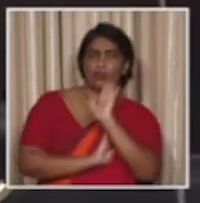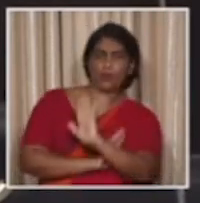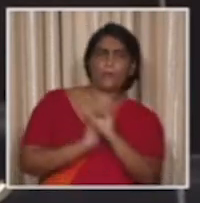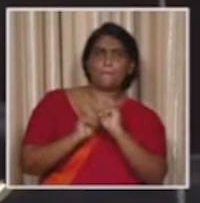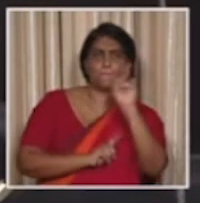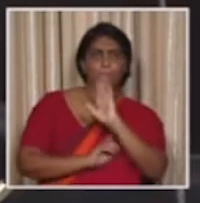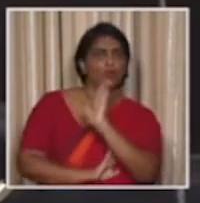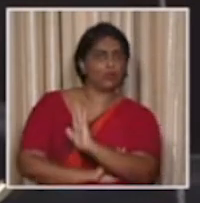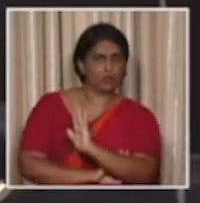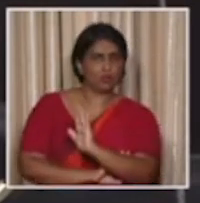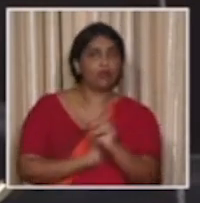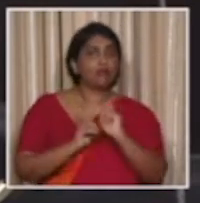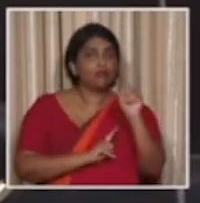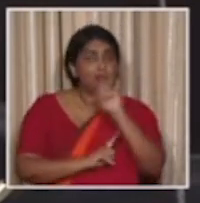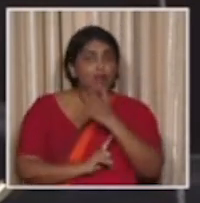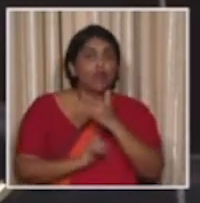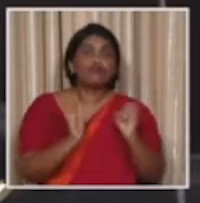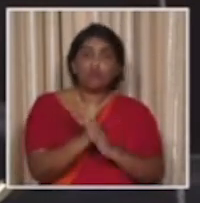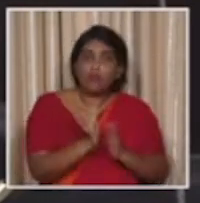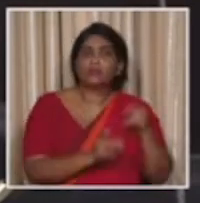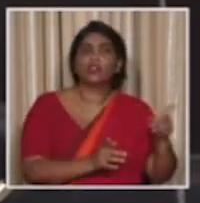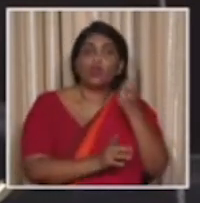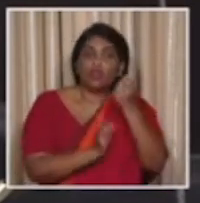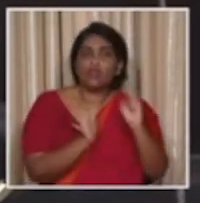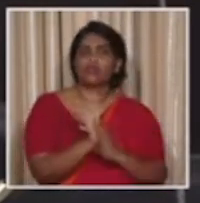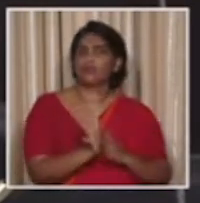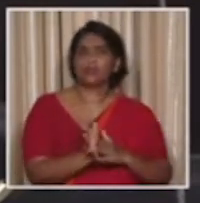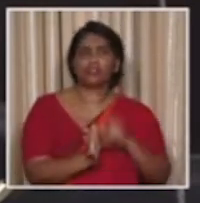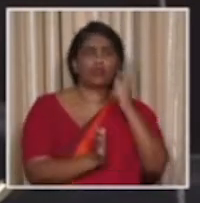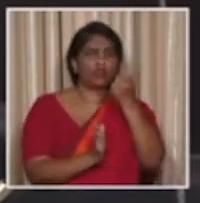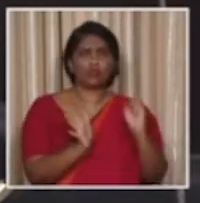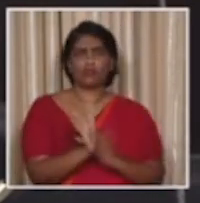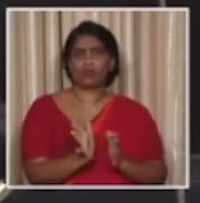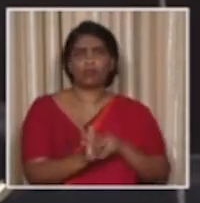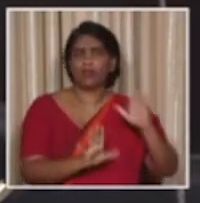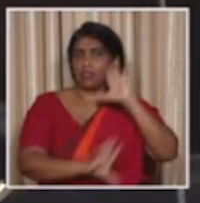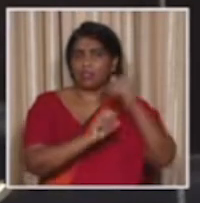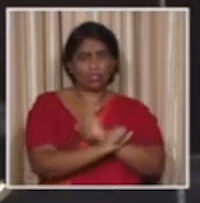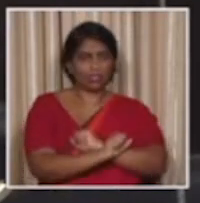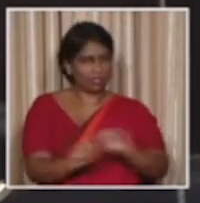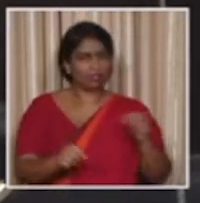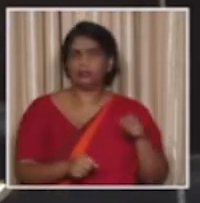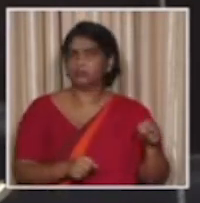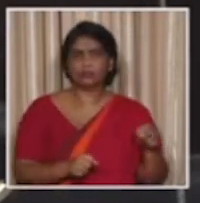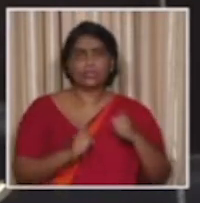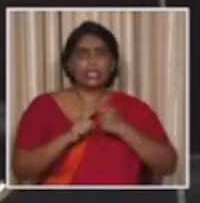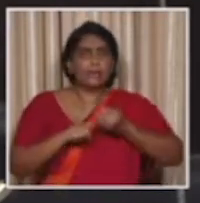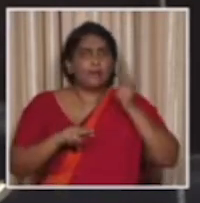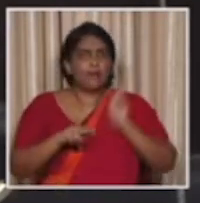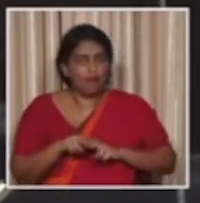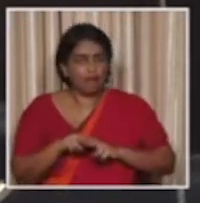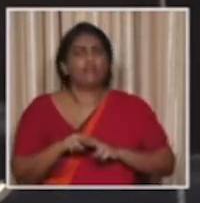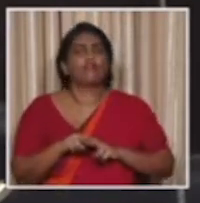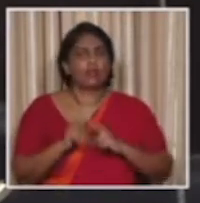තියෙනවා. පාර්ලිමේන්තුවට කියන්නේ කමිටුවට. මුදල් කමිටුවට. එතකොට මුදල් කමිටුවට මේ දත්ත නැත්තම් අරසාද කරමුදලේ